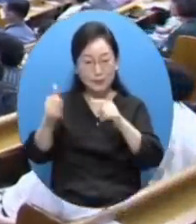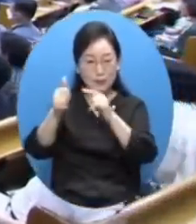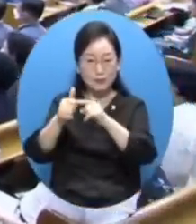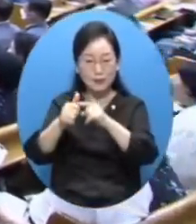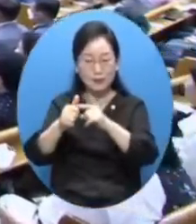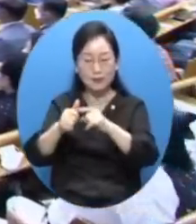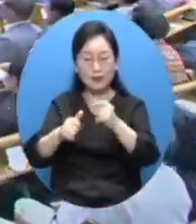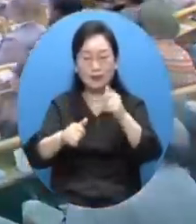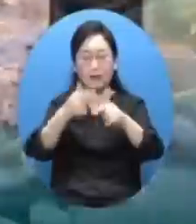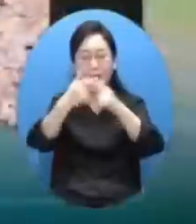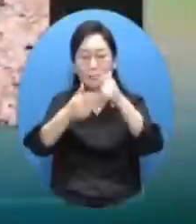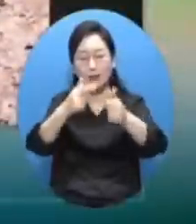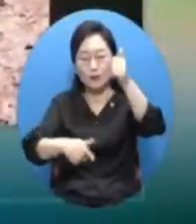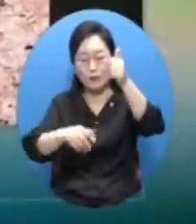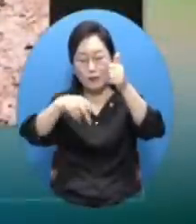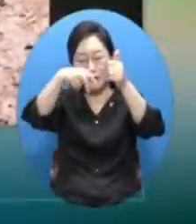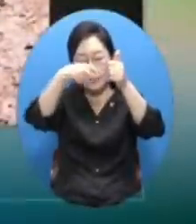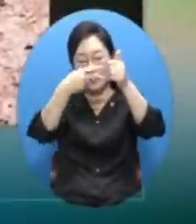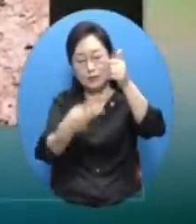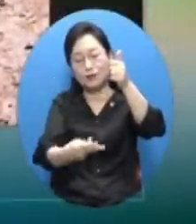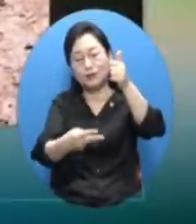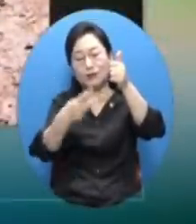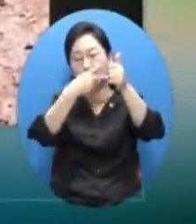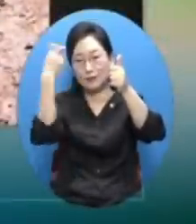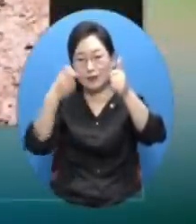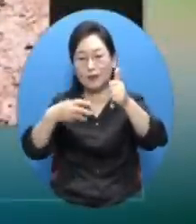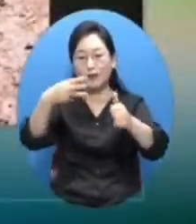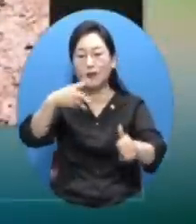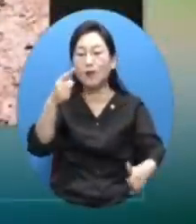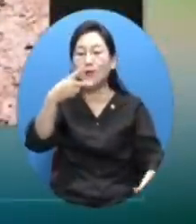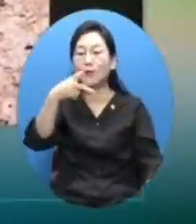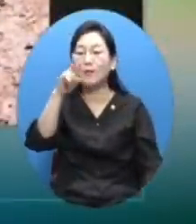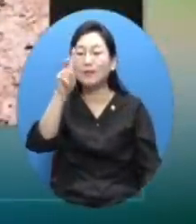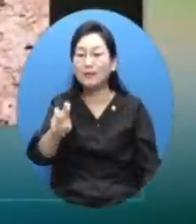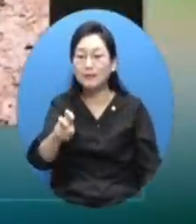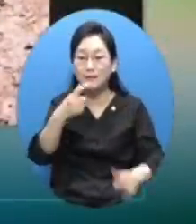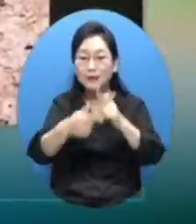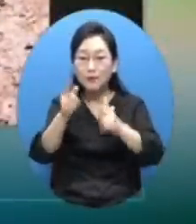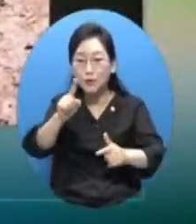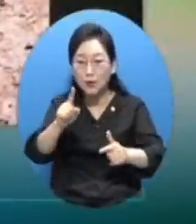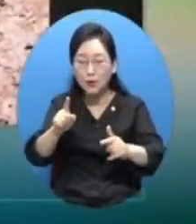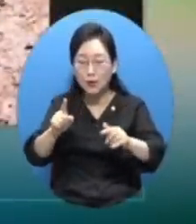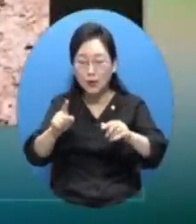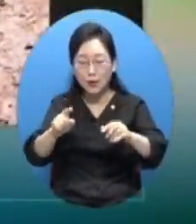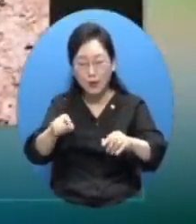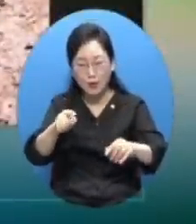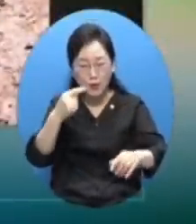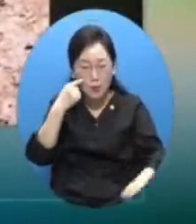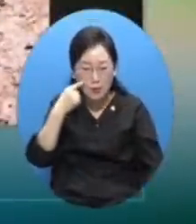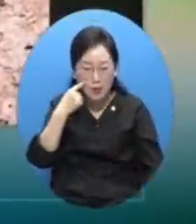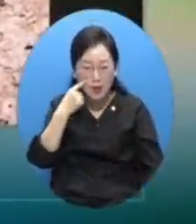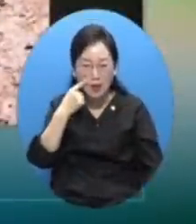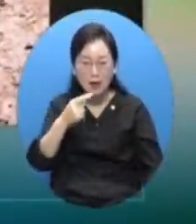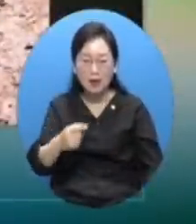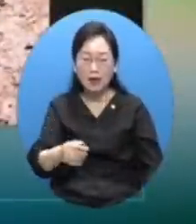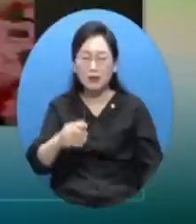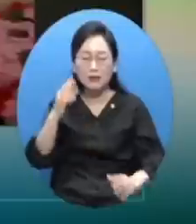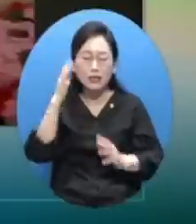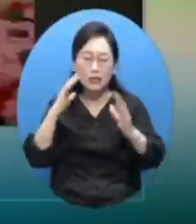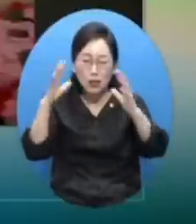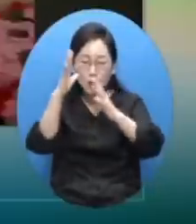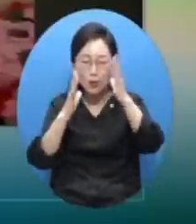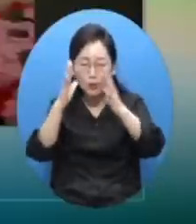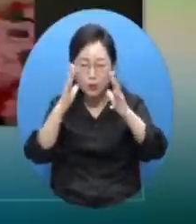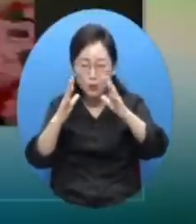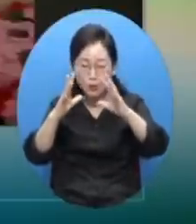로뎀나무 아래 떨어져 잠이 들었습니다. 로뎀나무는 광야에서 흔히 발견되는 덤불나무입니다. 유목민 베두인 사람들이